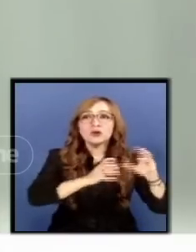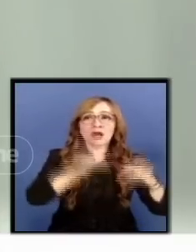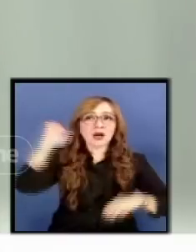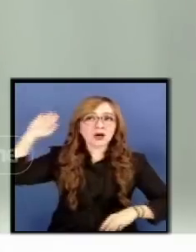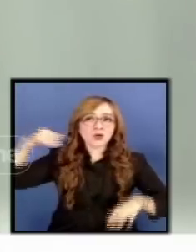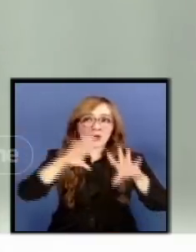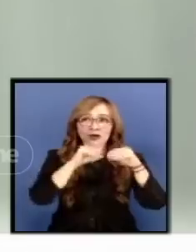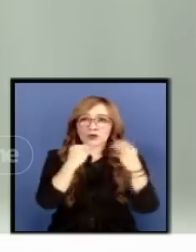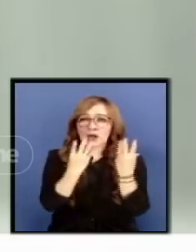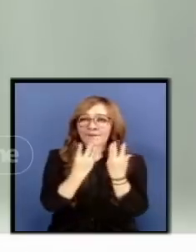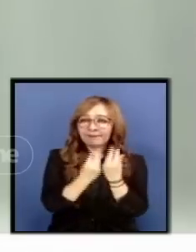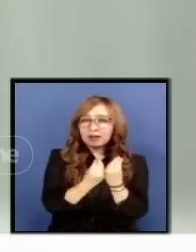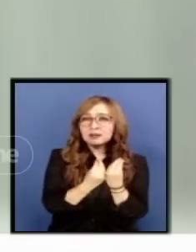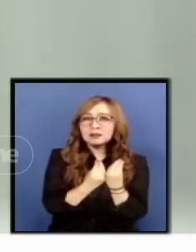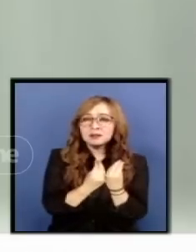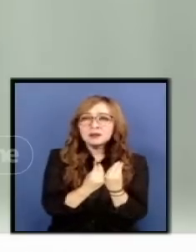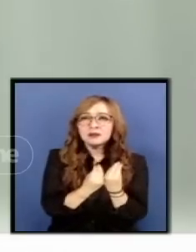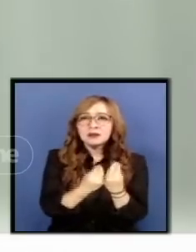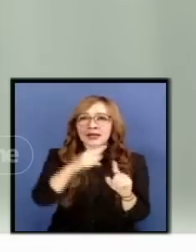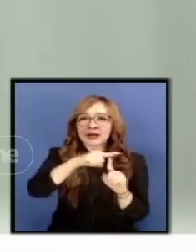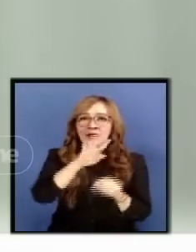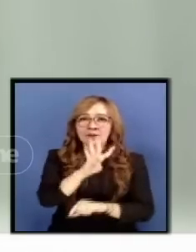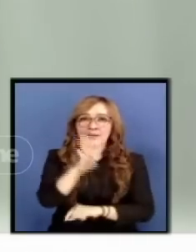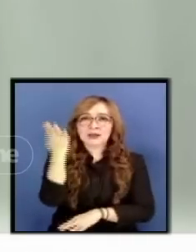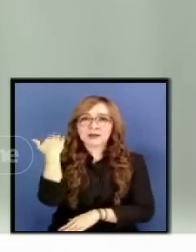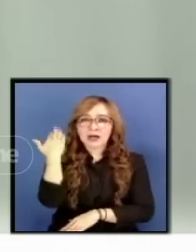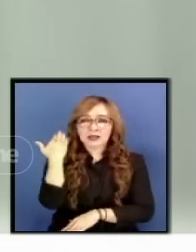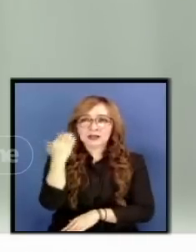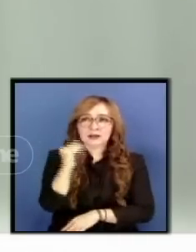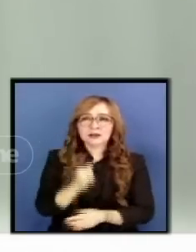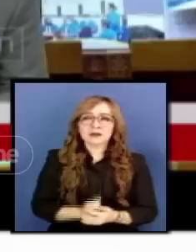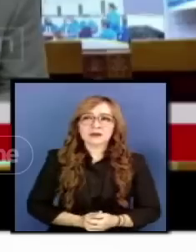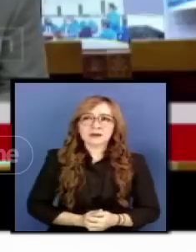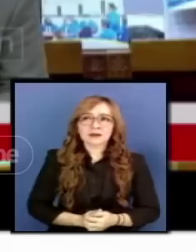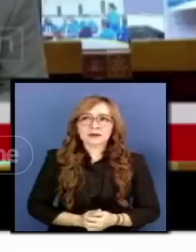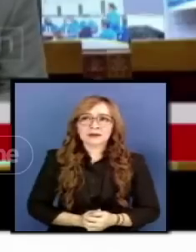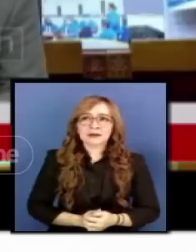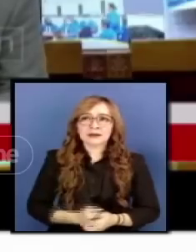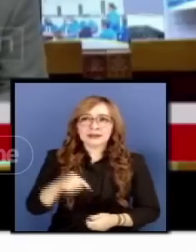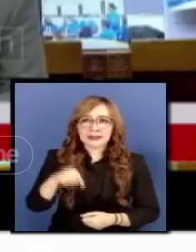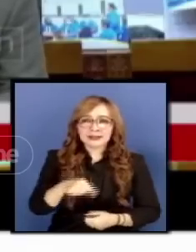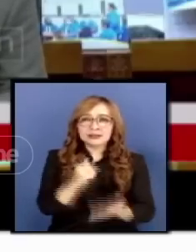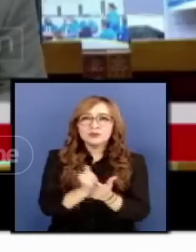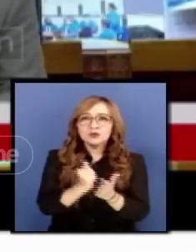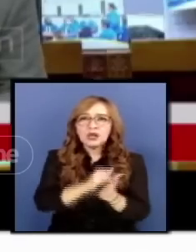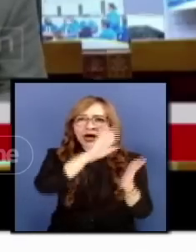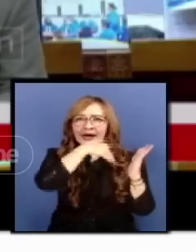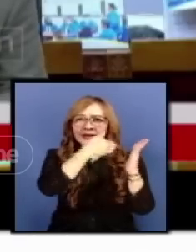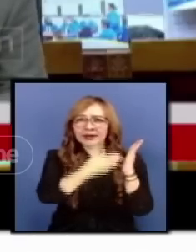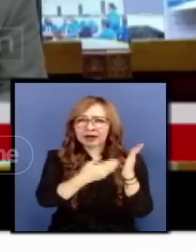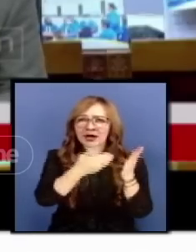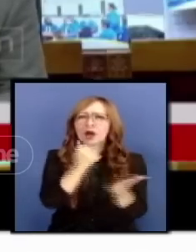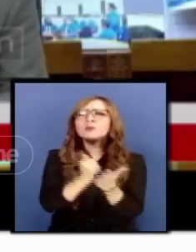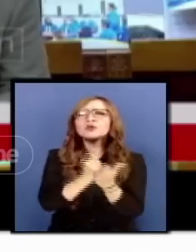dengar pendapat tanggal 4 kemarin, karena apa? Karena memang ini kan sebenarnya agenda yang sangat penting